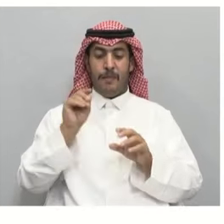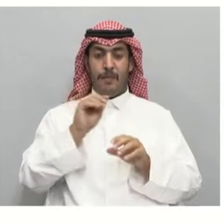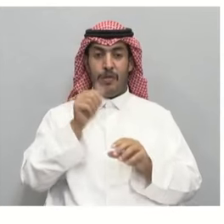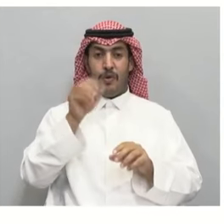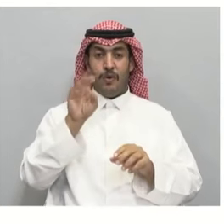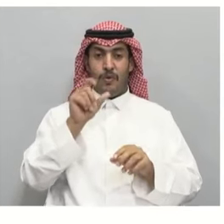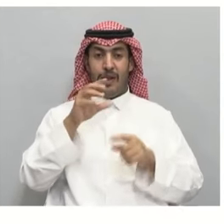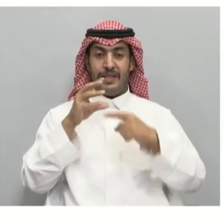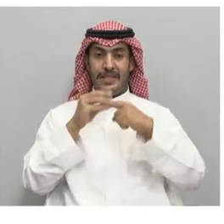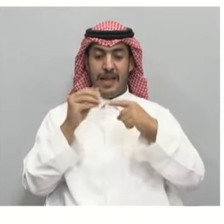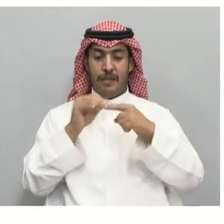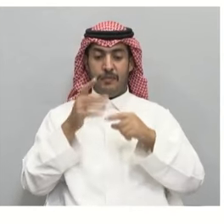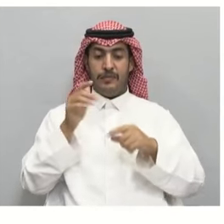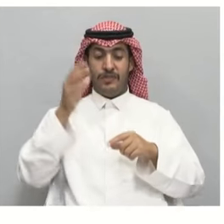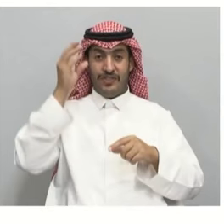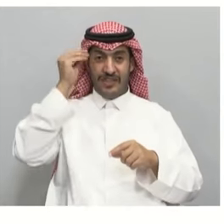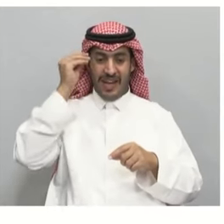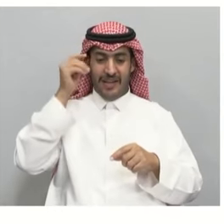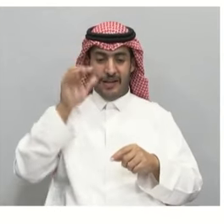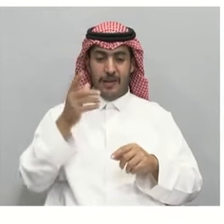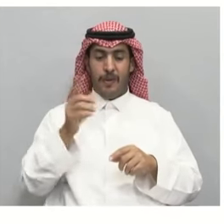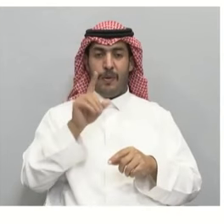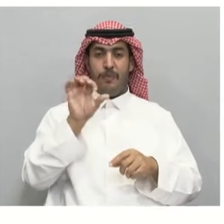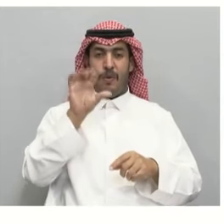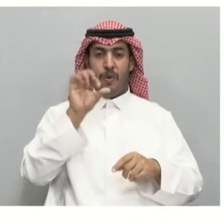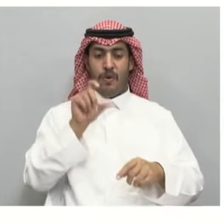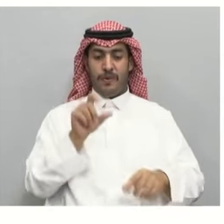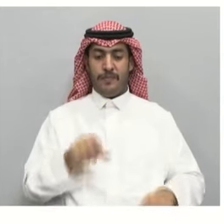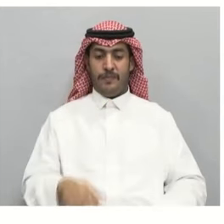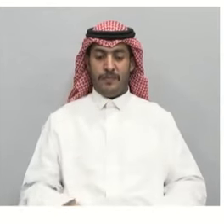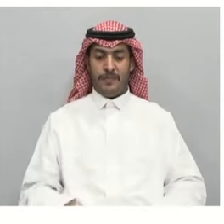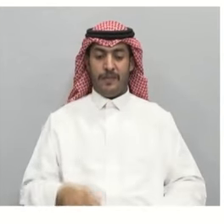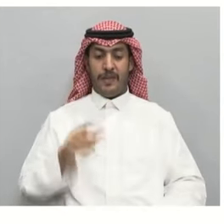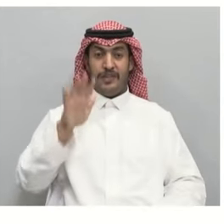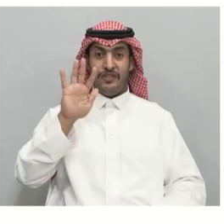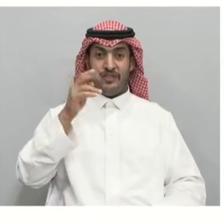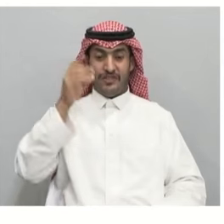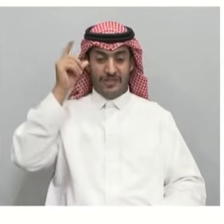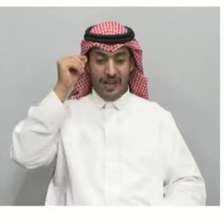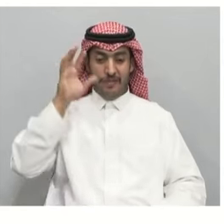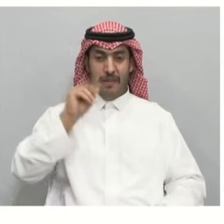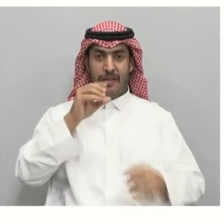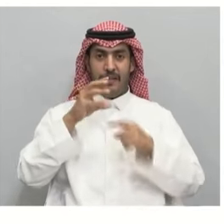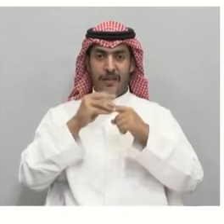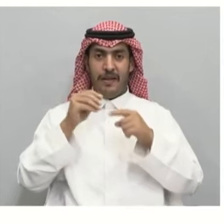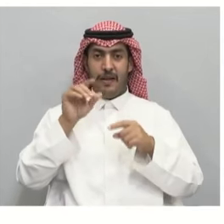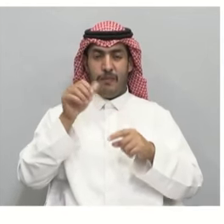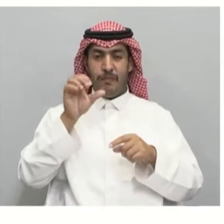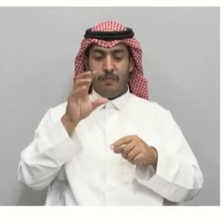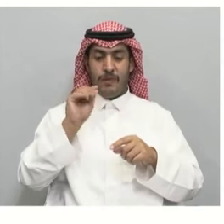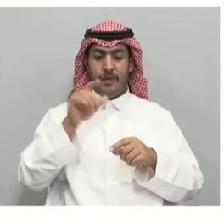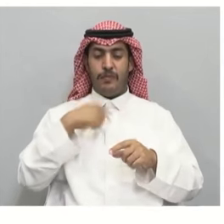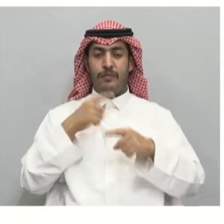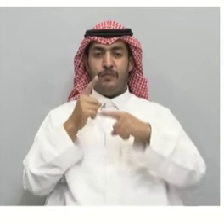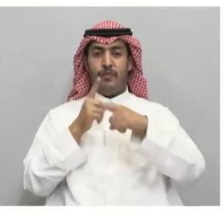الالكترونات السالبه من الشعر الى البالون فعندما يفقد الشعر بعض الالكترونات يصبح